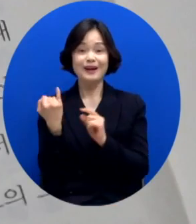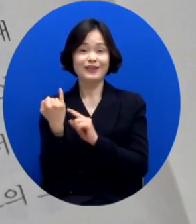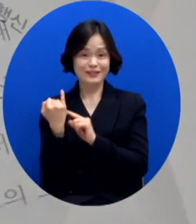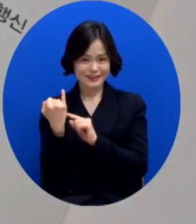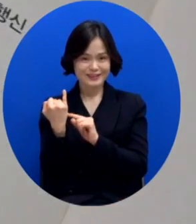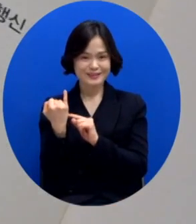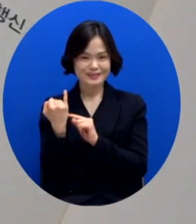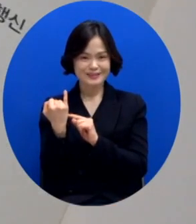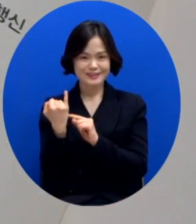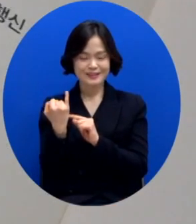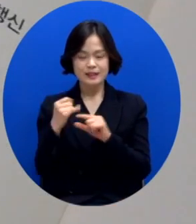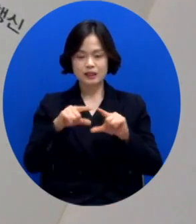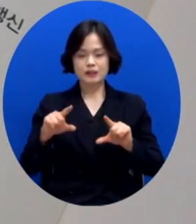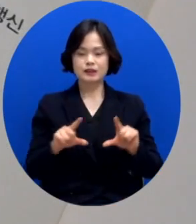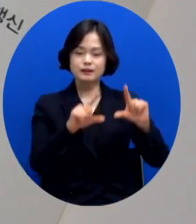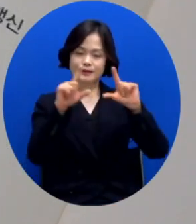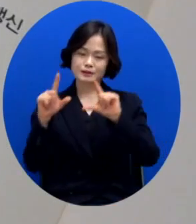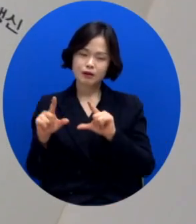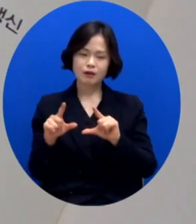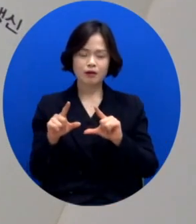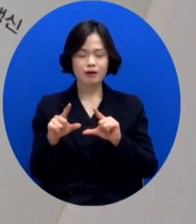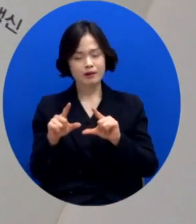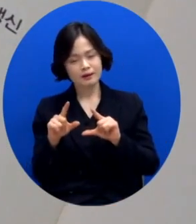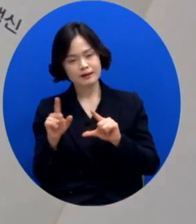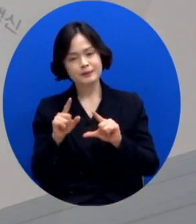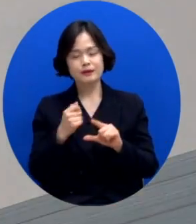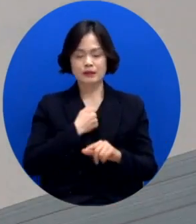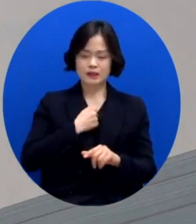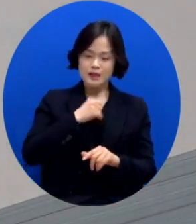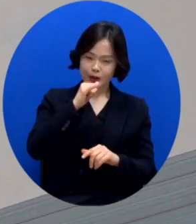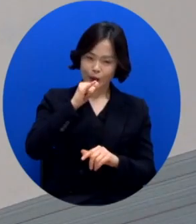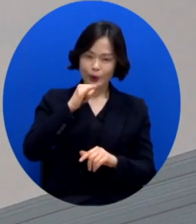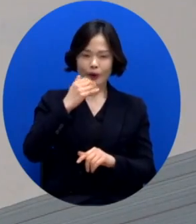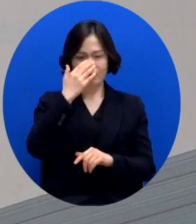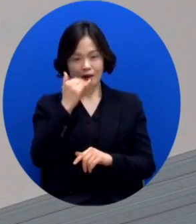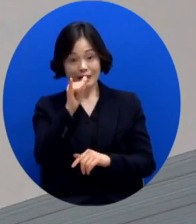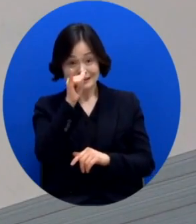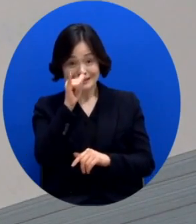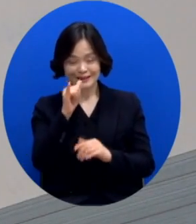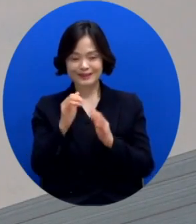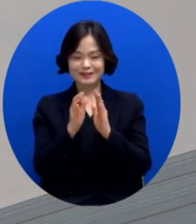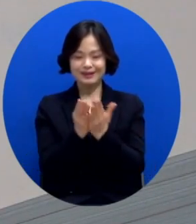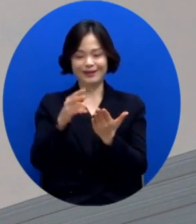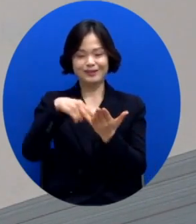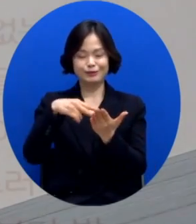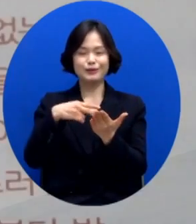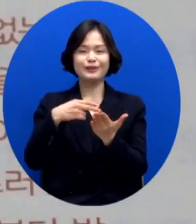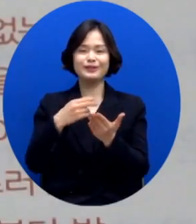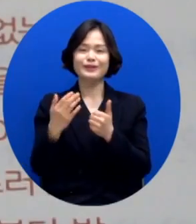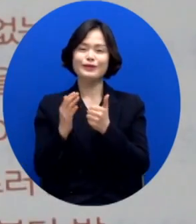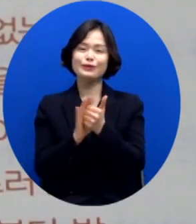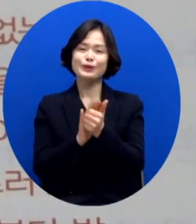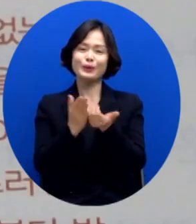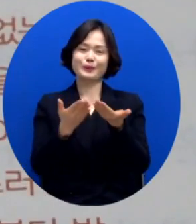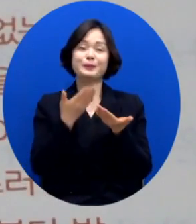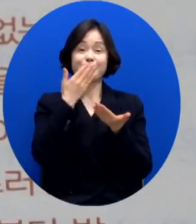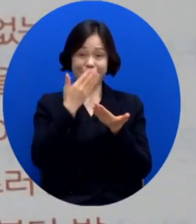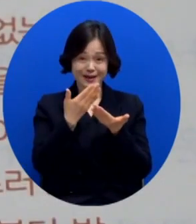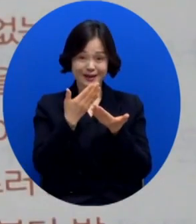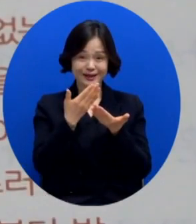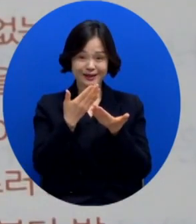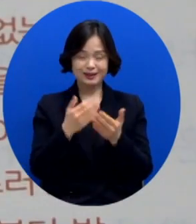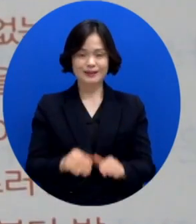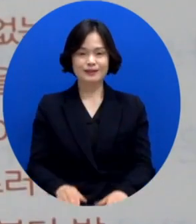책은 일상에 지쳐있거나 삶이 권태로운 독자에게 위로를 전합니다. 저자는 책의